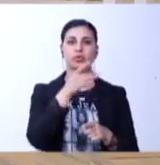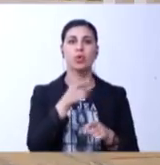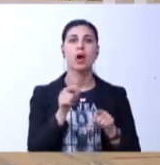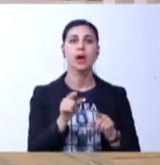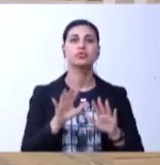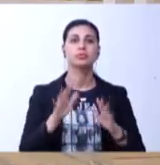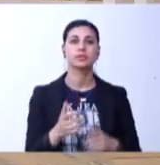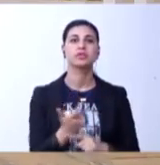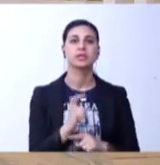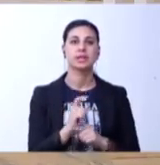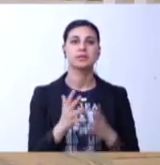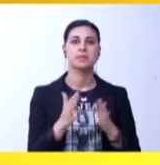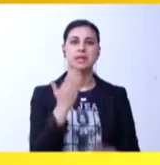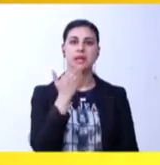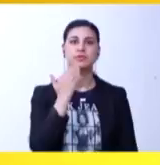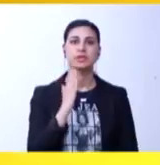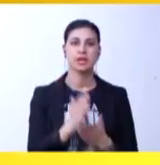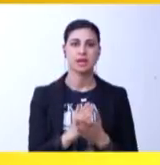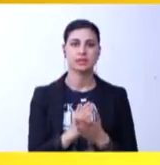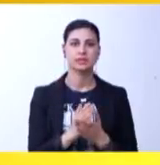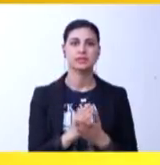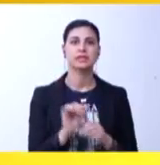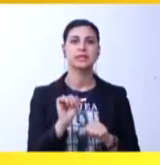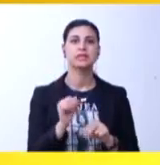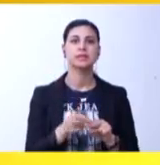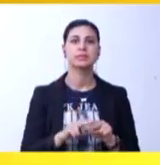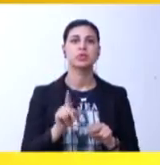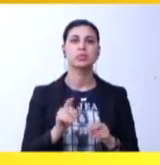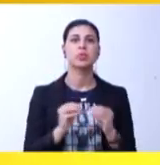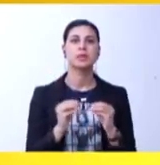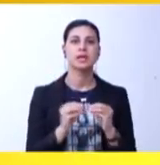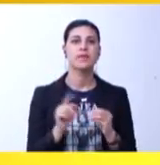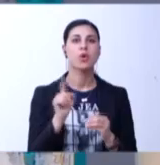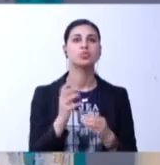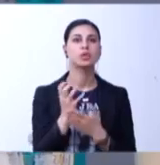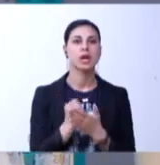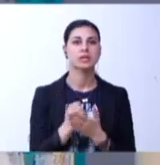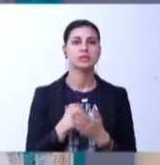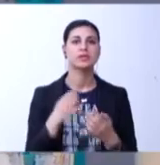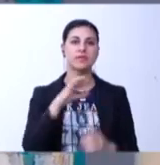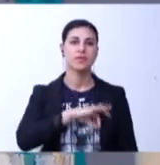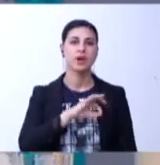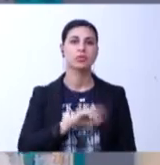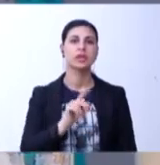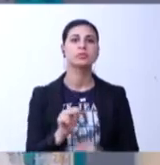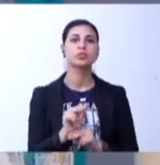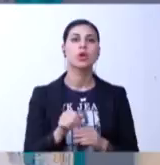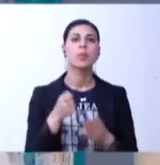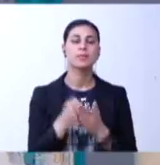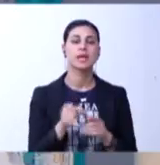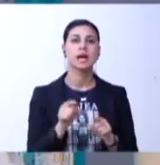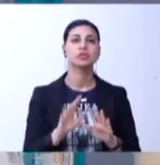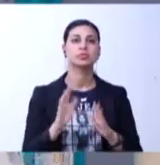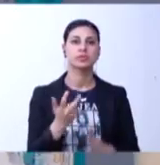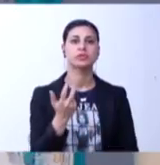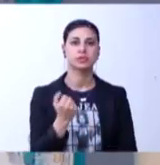შემთხვევაში გაცილებით უფრო ადვილი არის ჰიგიენის დაცვა, იმიტომ რომ იგივე უნარჩვებებს ხმარობთ, რაც მკურნალობამდე, და ასეთ